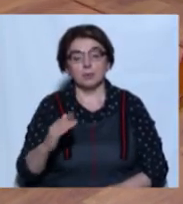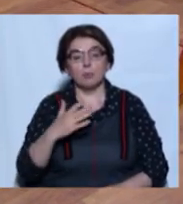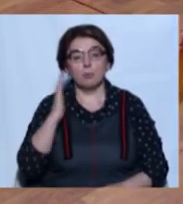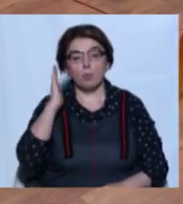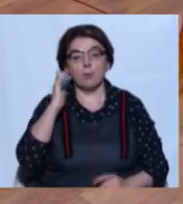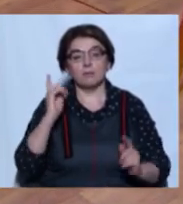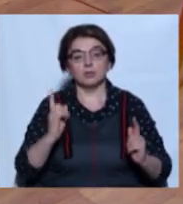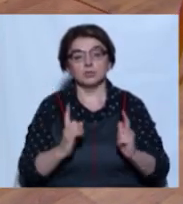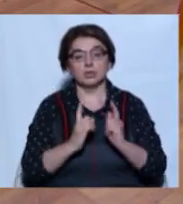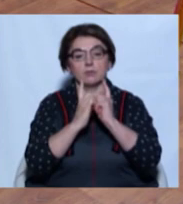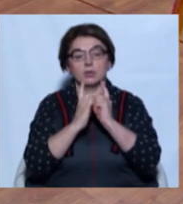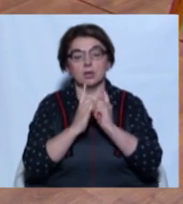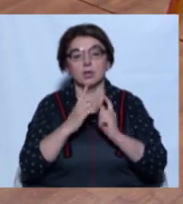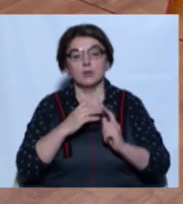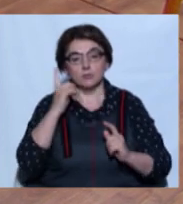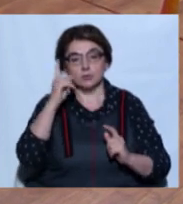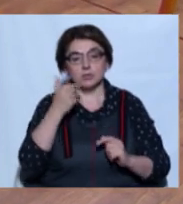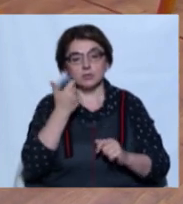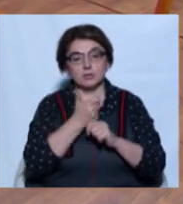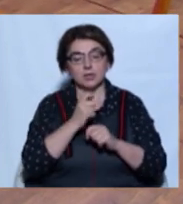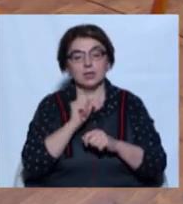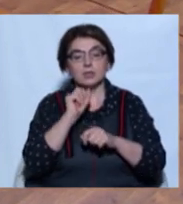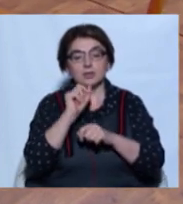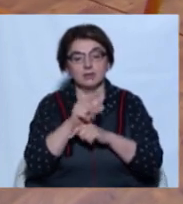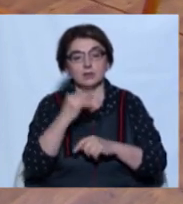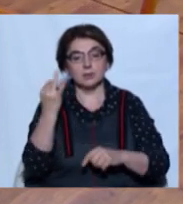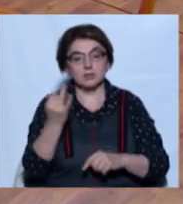მომავალ შეხვედრამდე, იმედია თქვენთვის დავალებაც